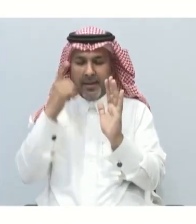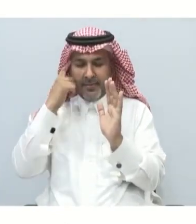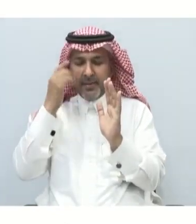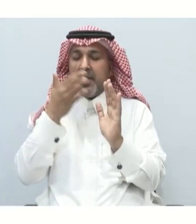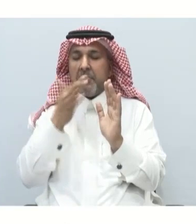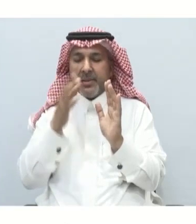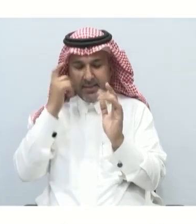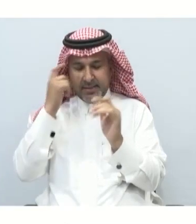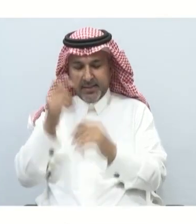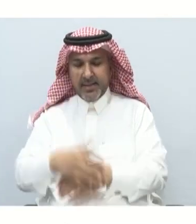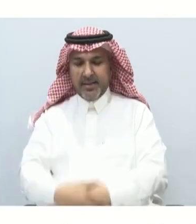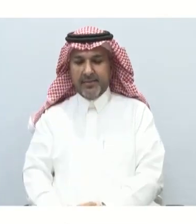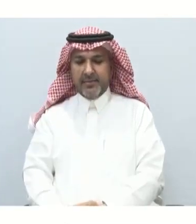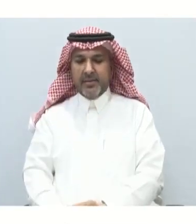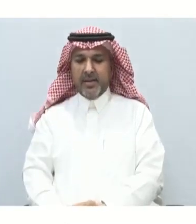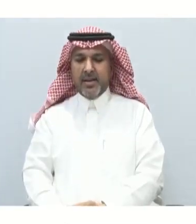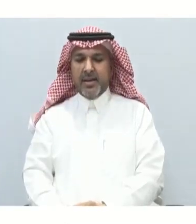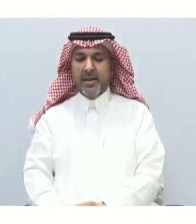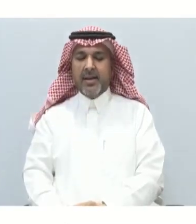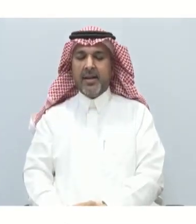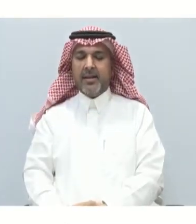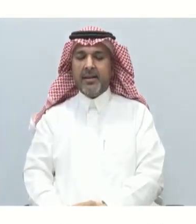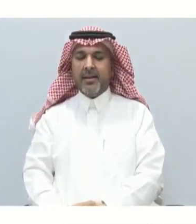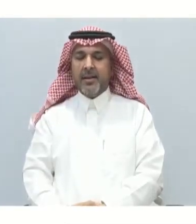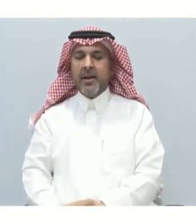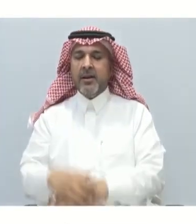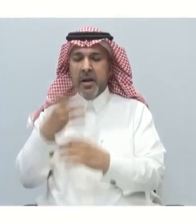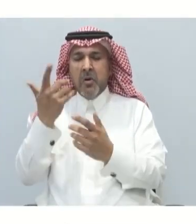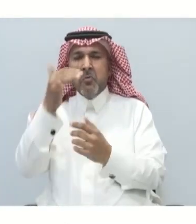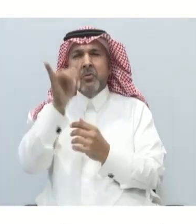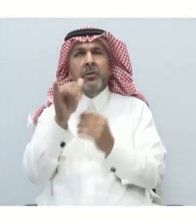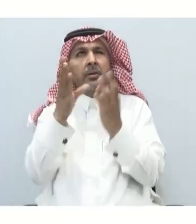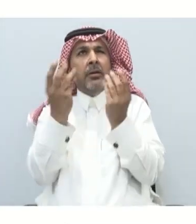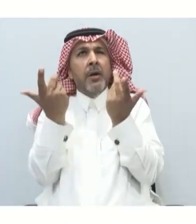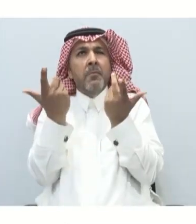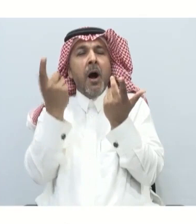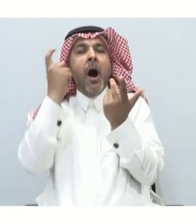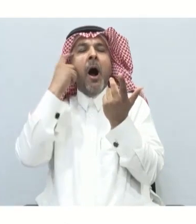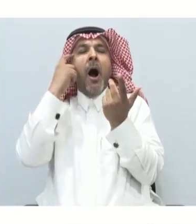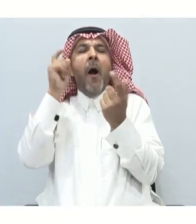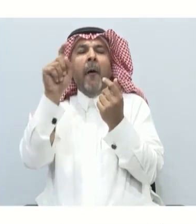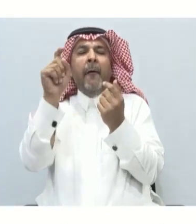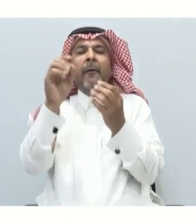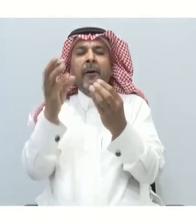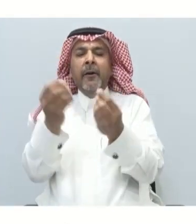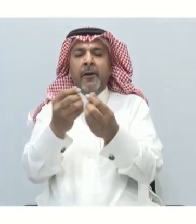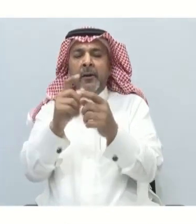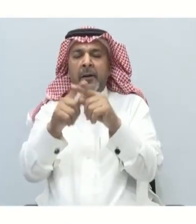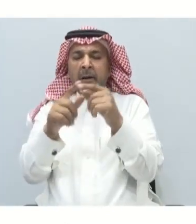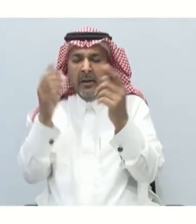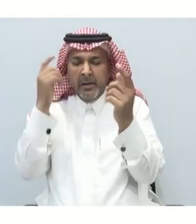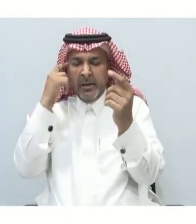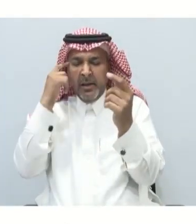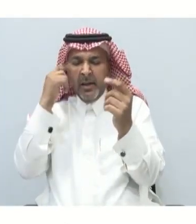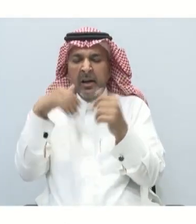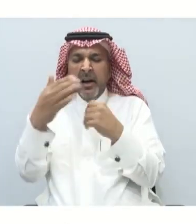تنبات بقيمه مستقبليه للواي بناء على تغير المستقل الاكس فمثلا يمكن لمدير شركه ان يتوقع زياده